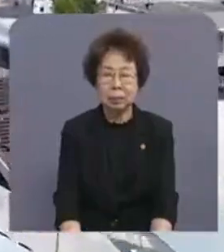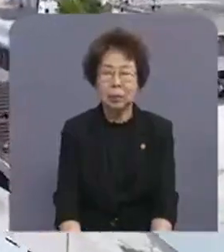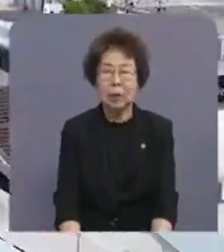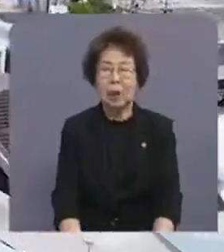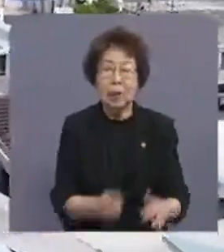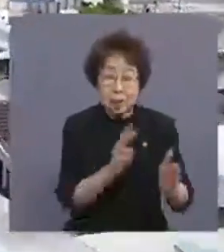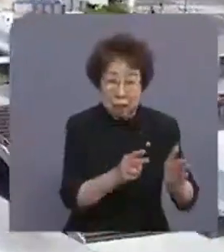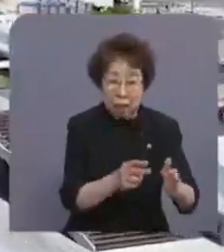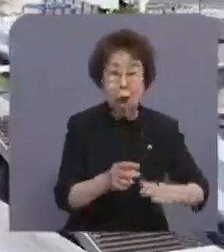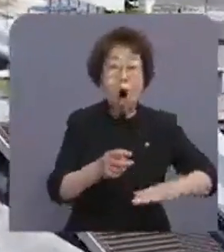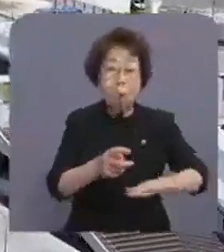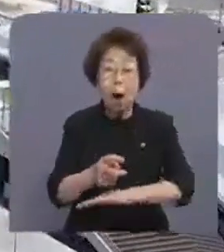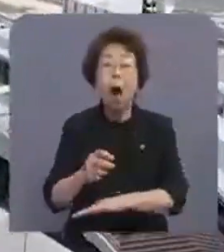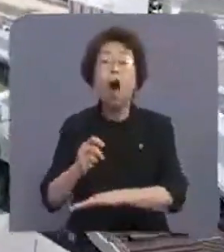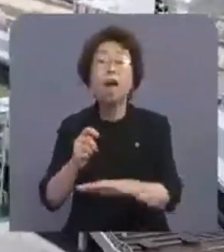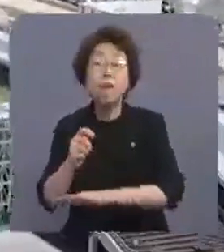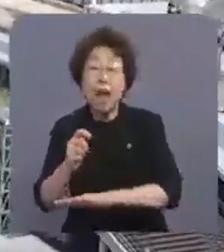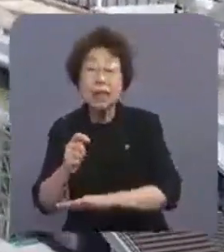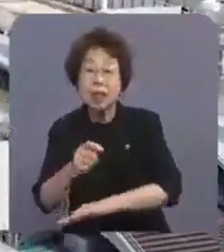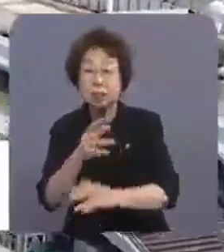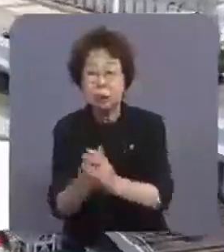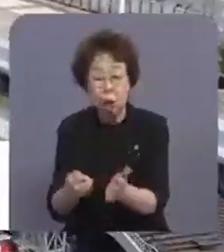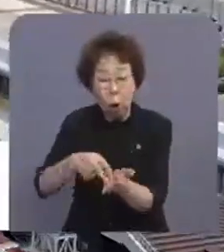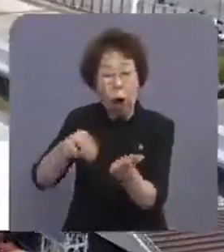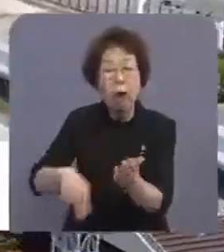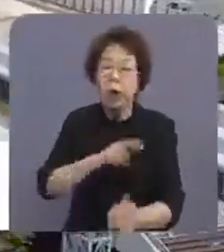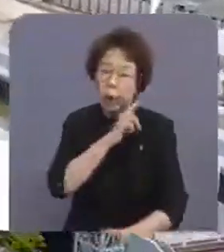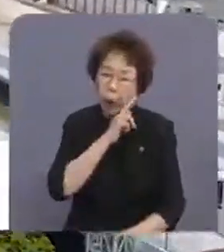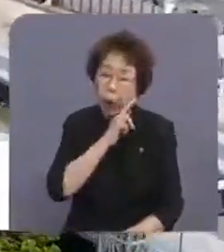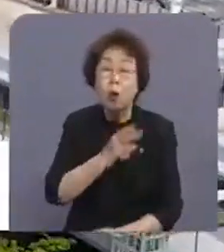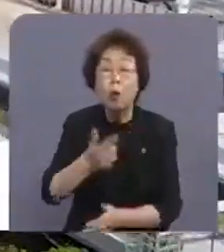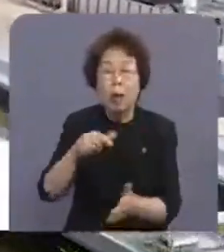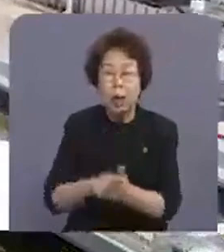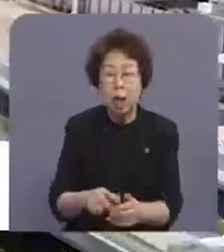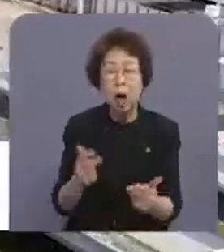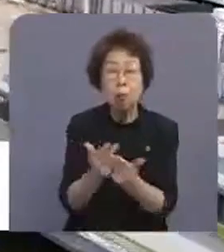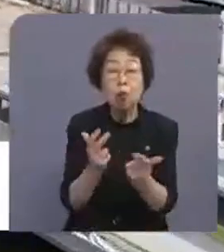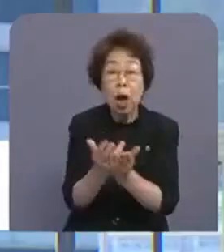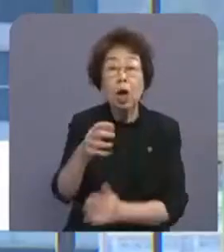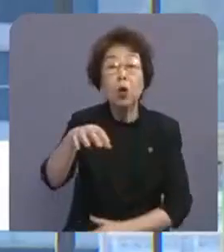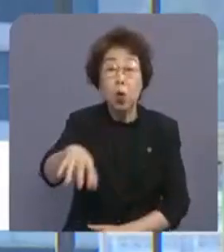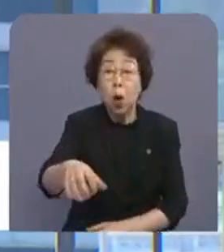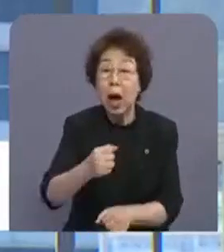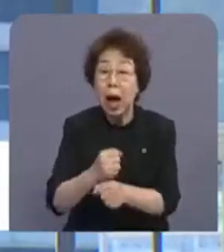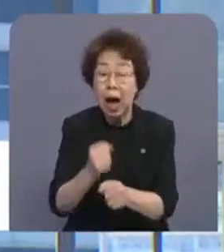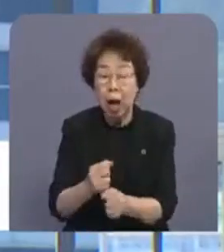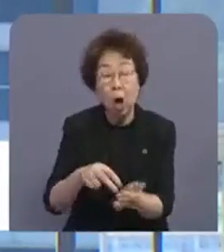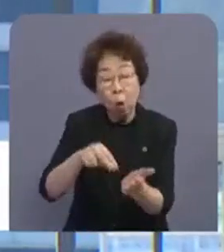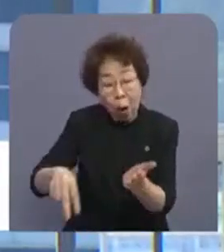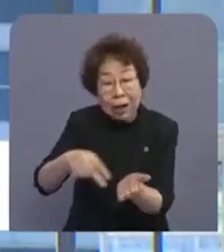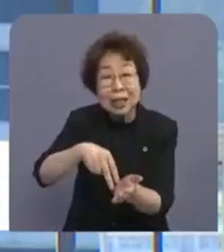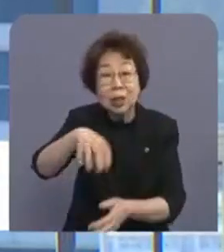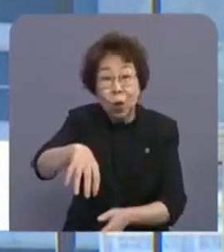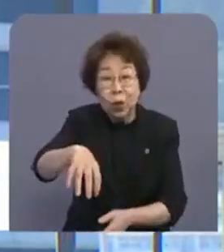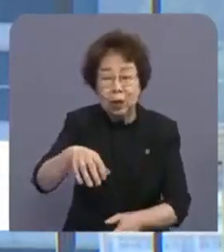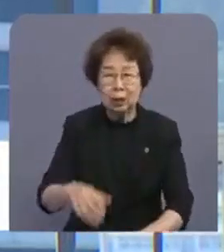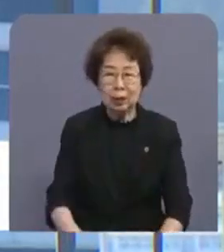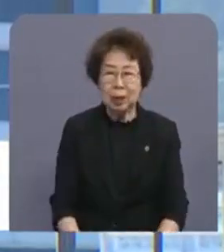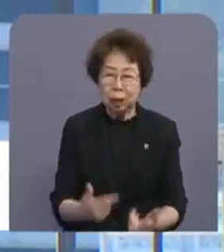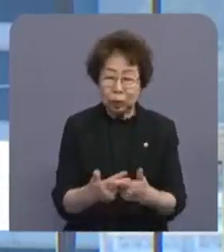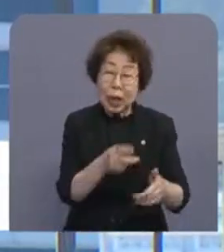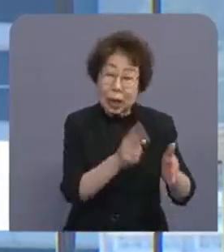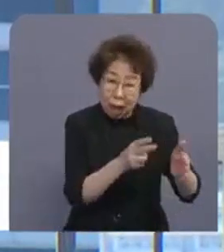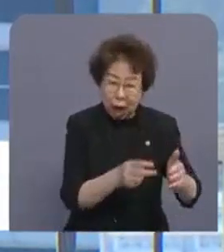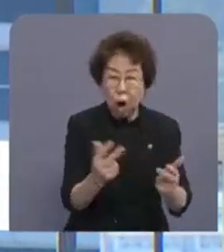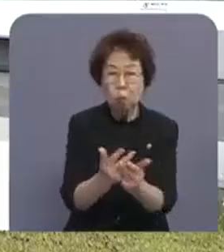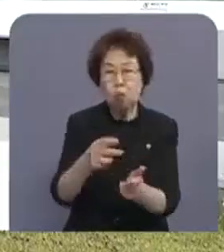철도와 버스, 택시 등 대중교통 환승 편리를 위해 북항 재개발터에 건설하는 복합환승센터. 부산역과